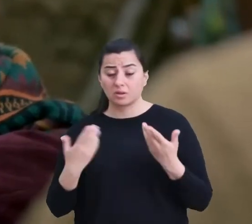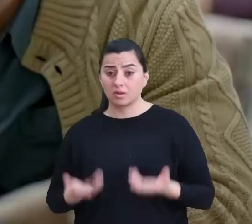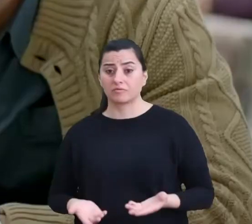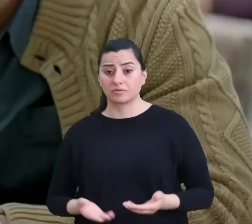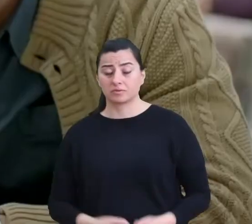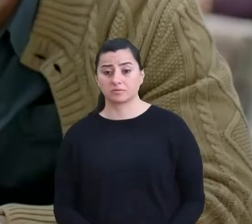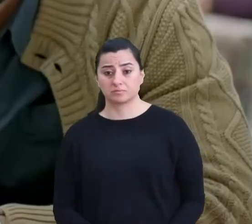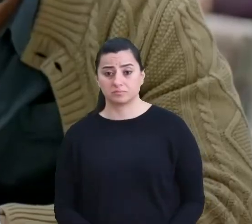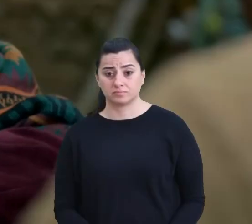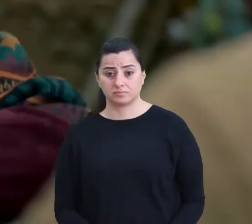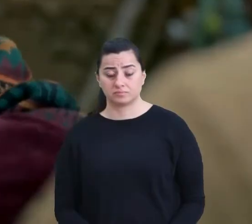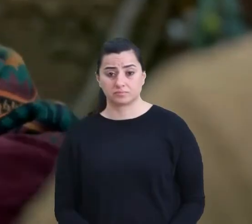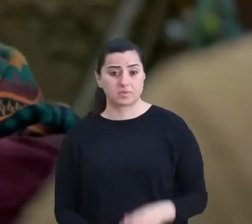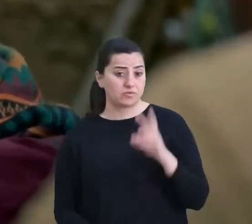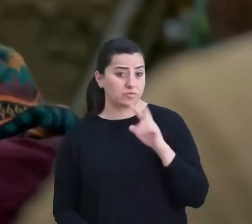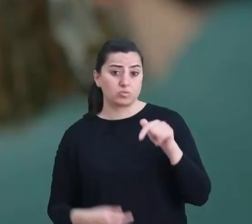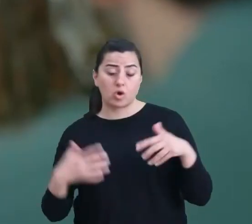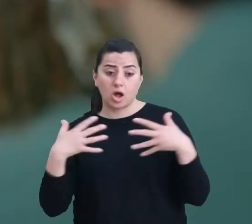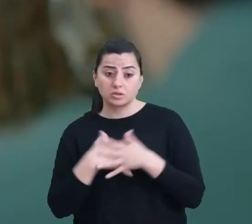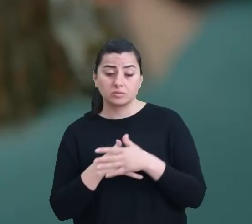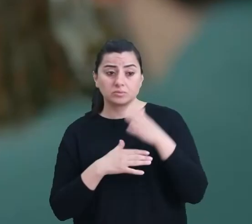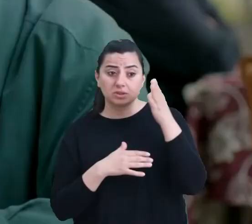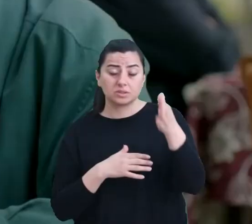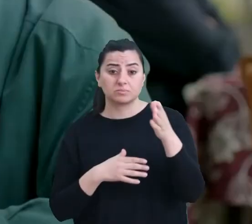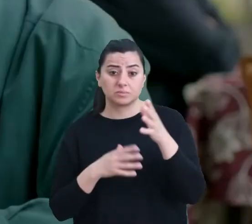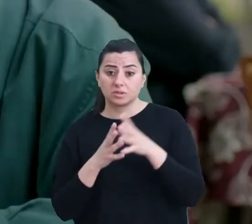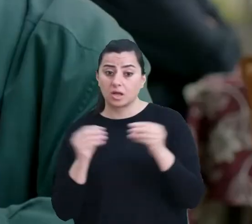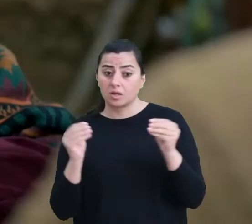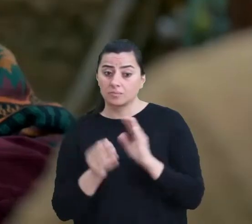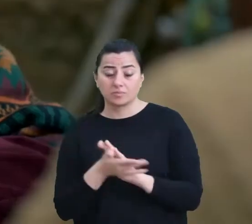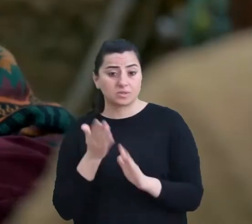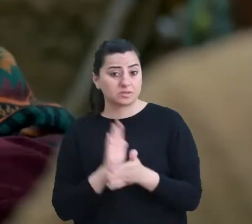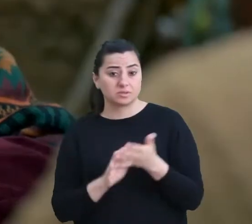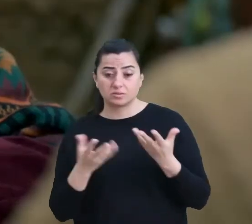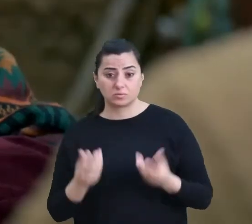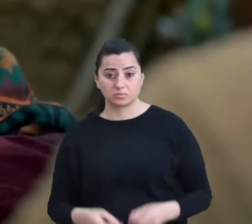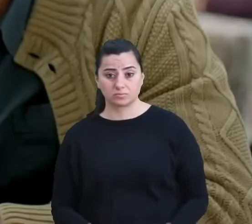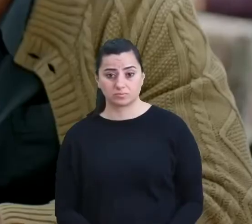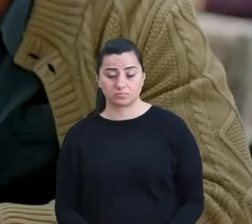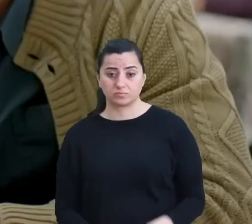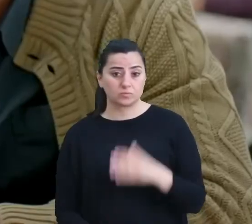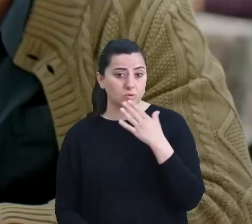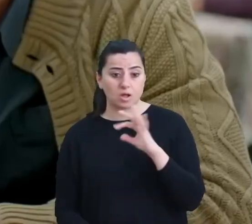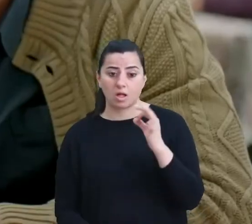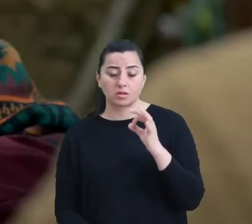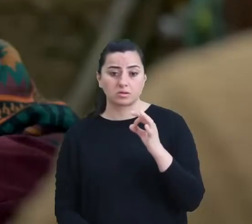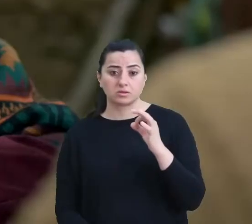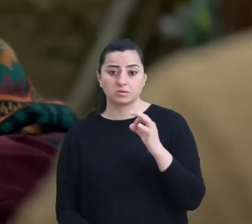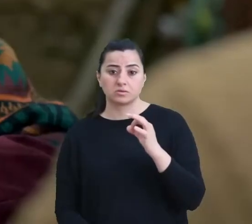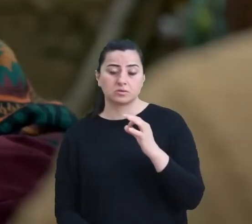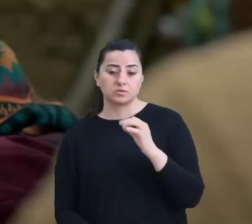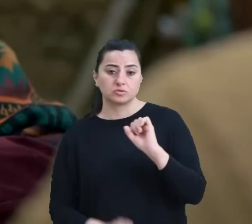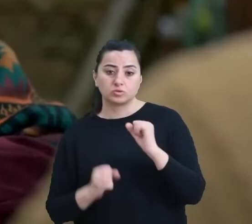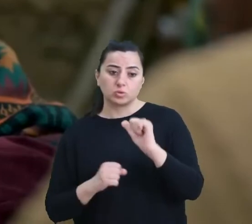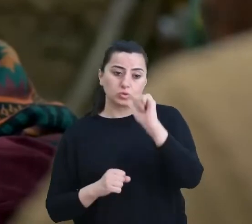Aynen Sadıç. Vallahi bu akşam o çardağı ya kaybettik ya kaybettik beyler. Yoksa altınların üstünü bir